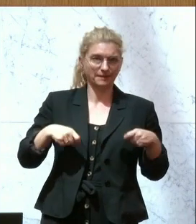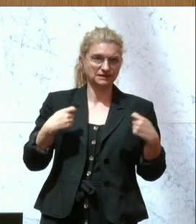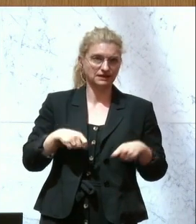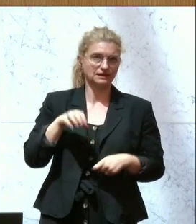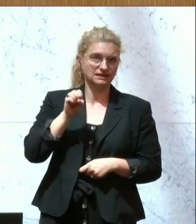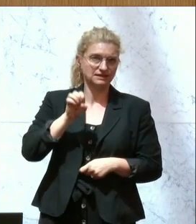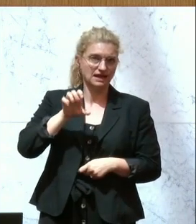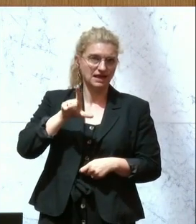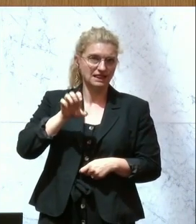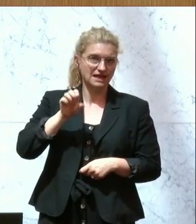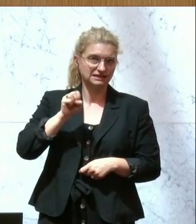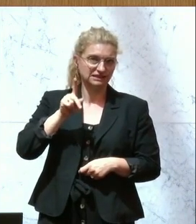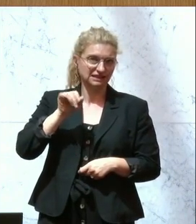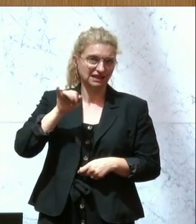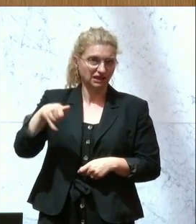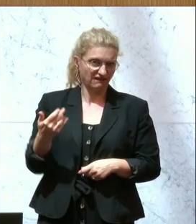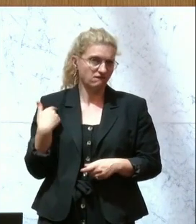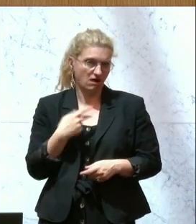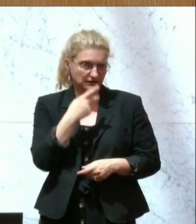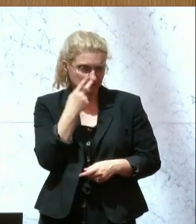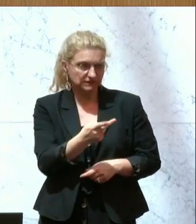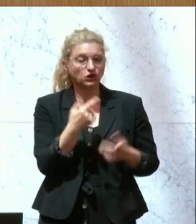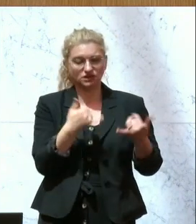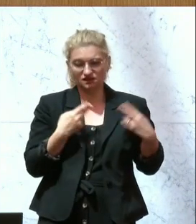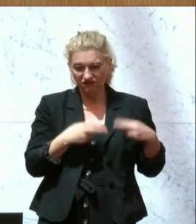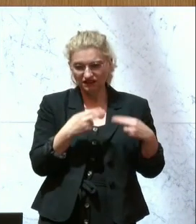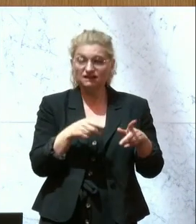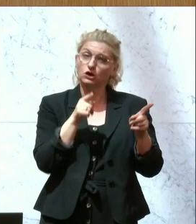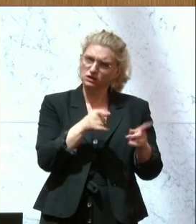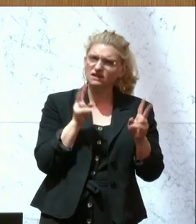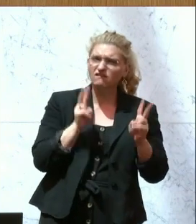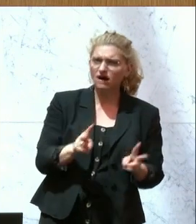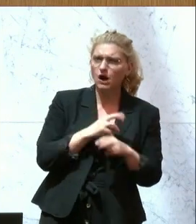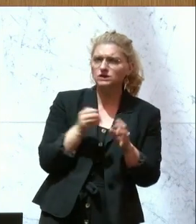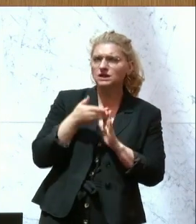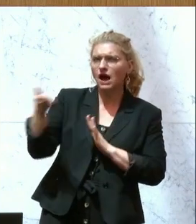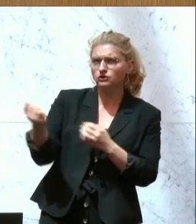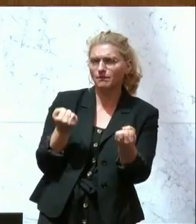jetzt so weiter. Und das Ganze ist ein außenpolitisches Problem für Österreich.